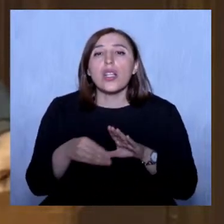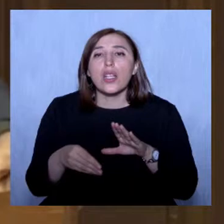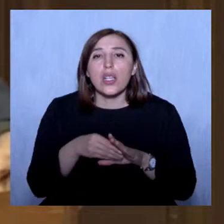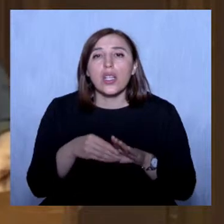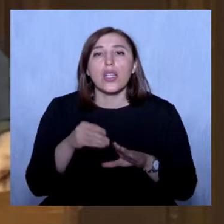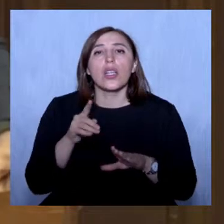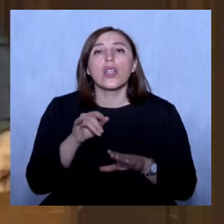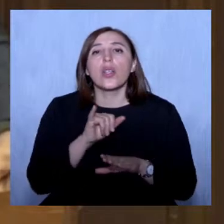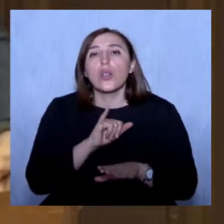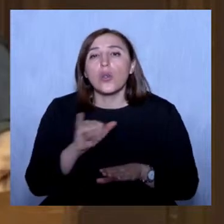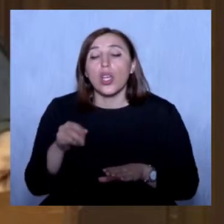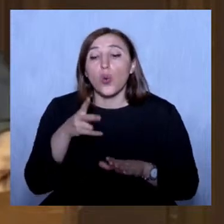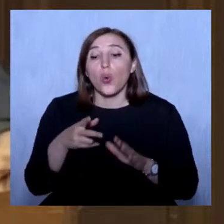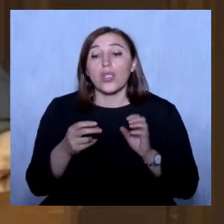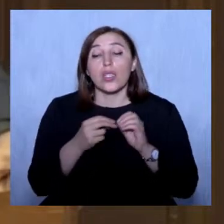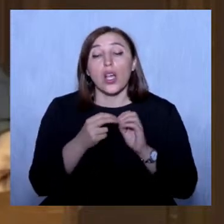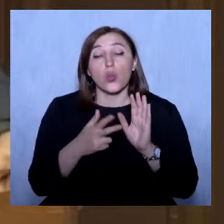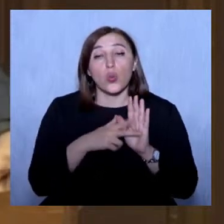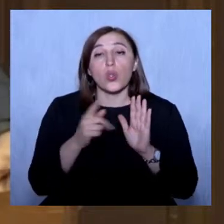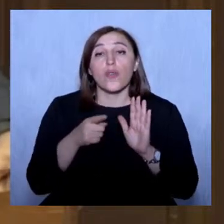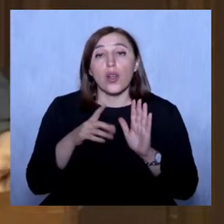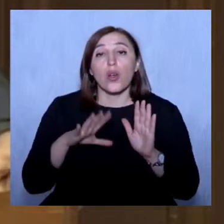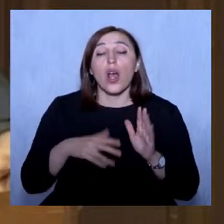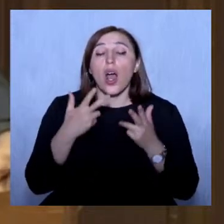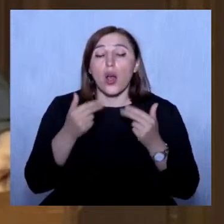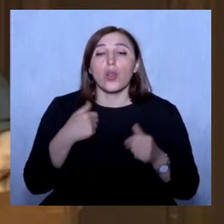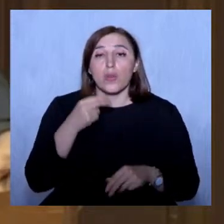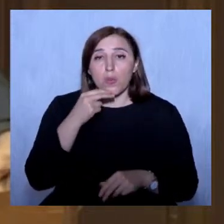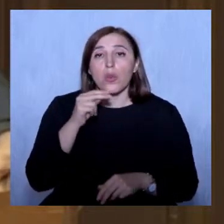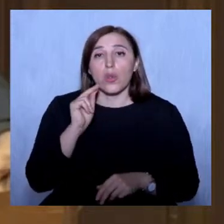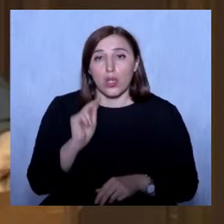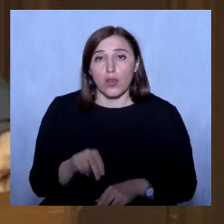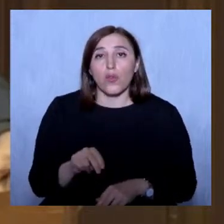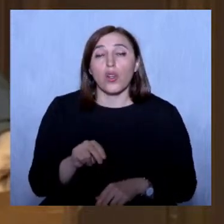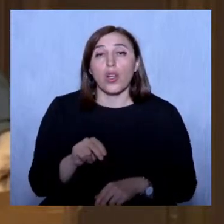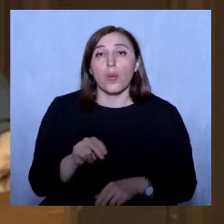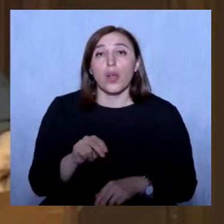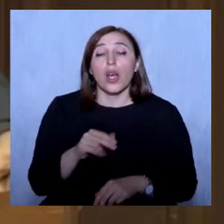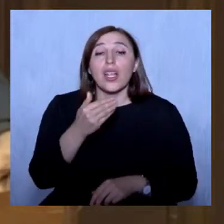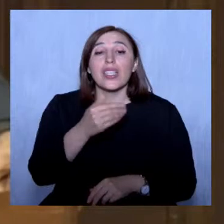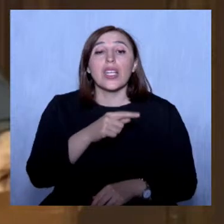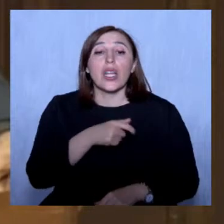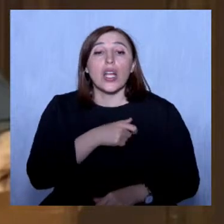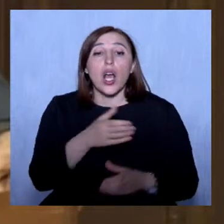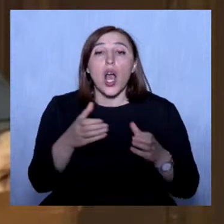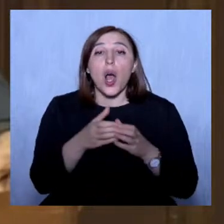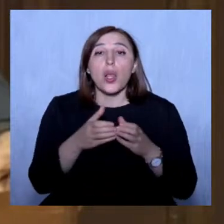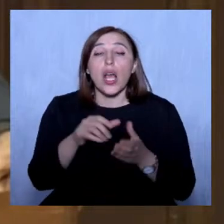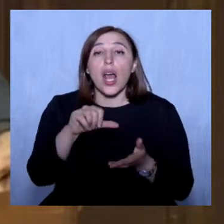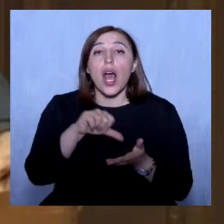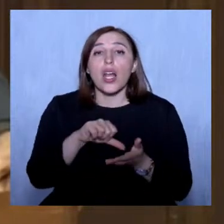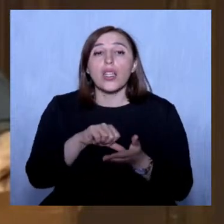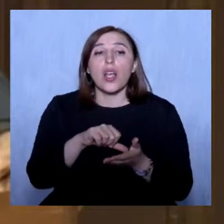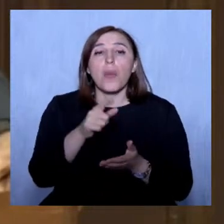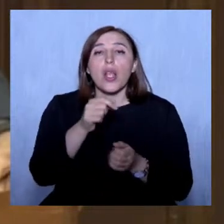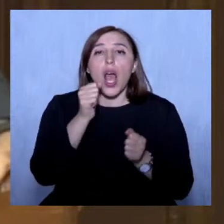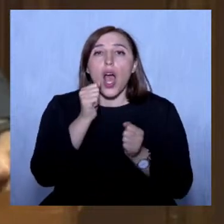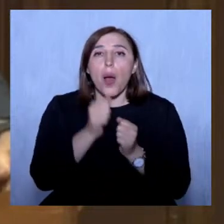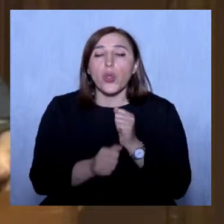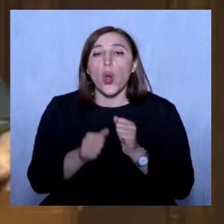համար 2018 թվականից հետո, այո շատ մեղավոր եմ ճանաչում։ Այդ ձեր խնբակության անդամ կա, որ անբողջորը